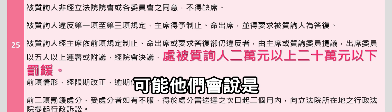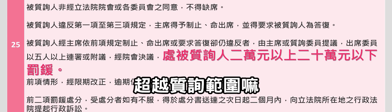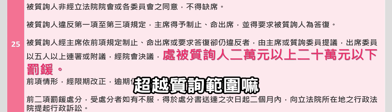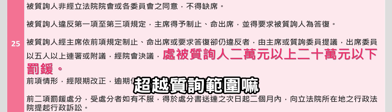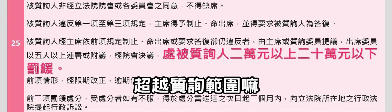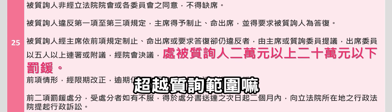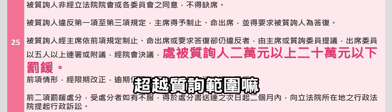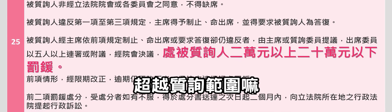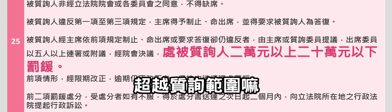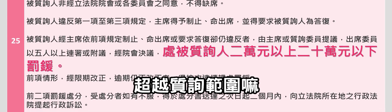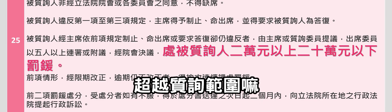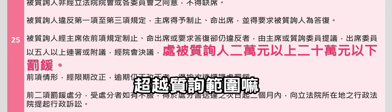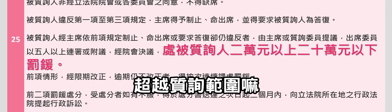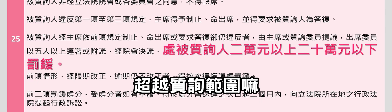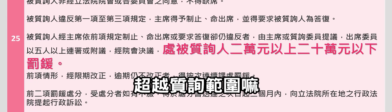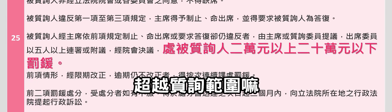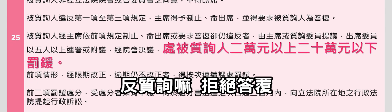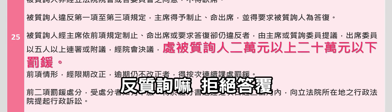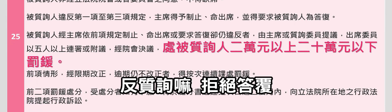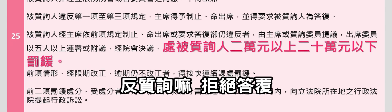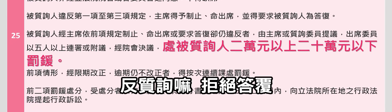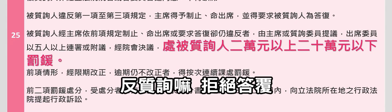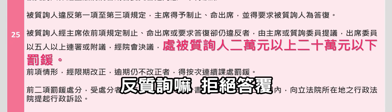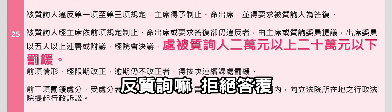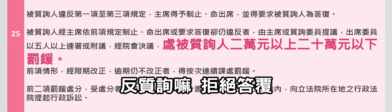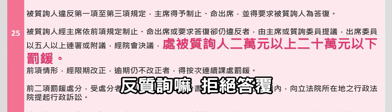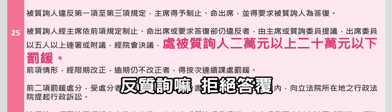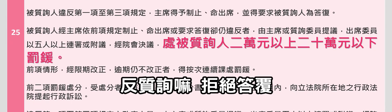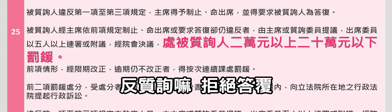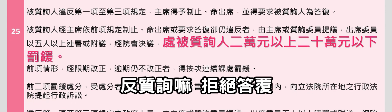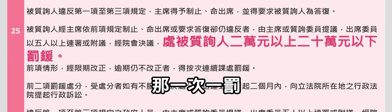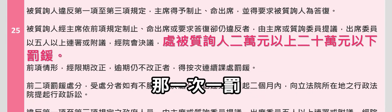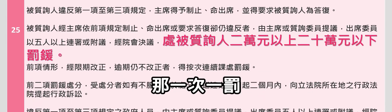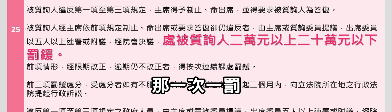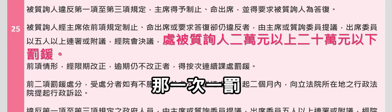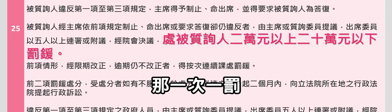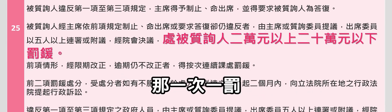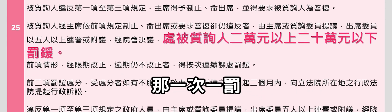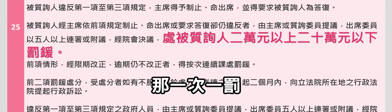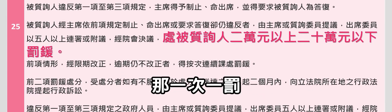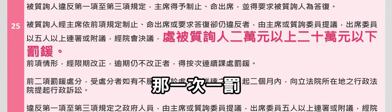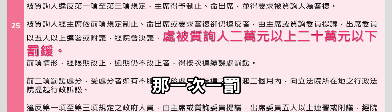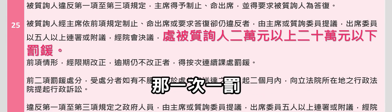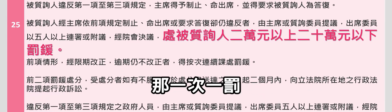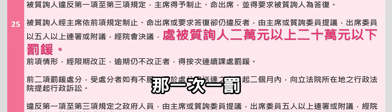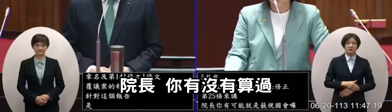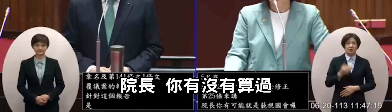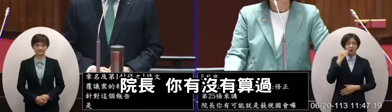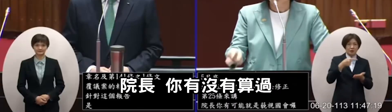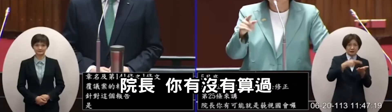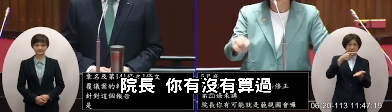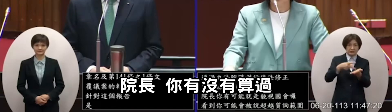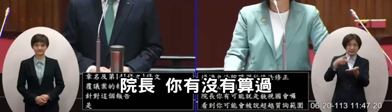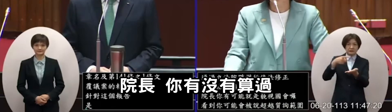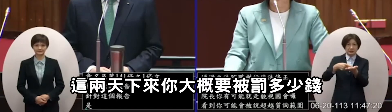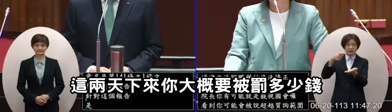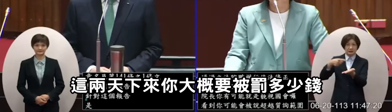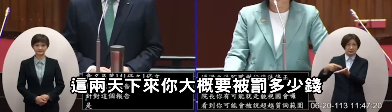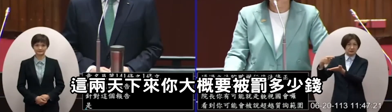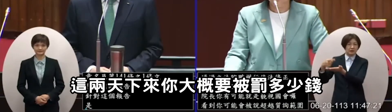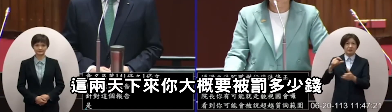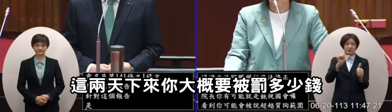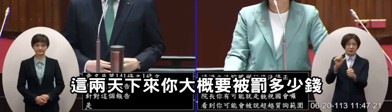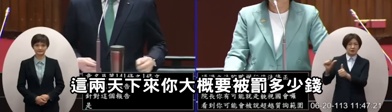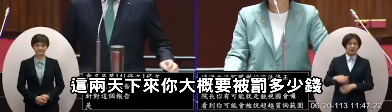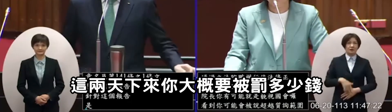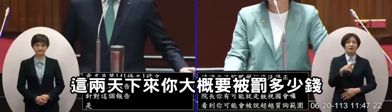是超越质询范围嘛，反质询嘛，拒绝答复，那一次一罚。院长，你有没有算过这两天下